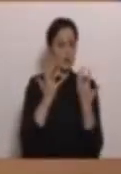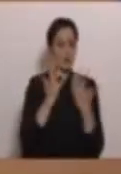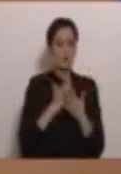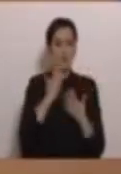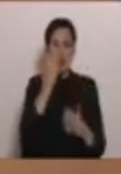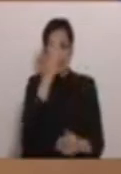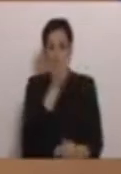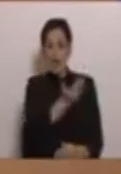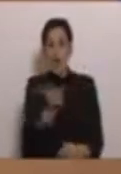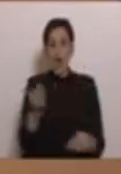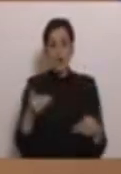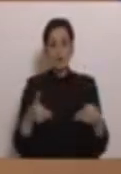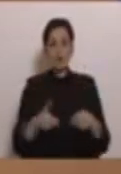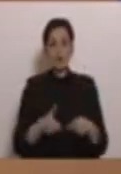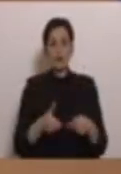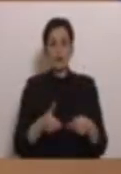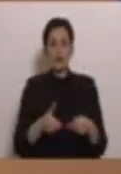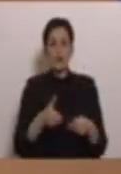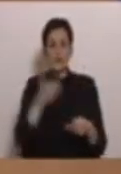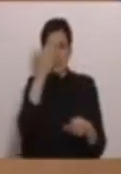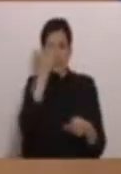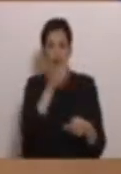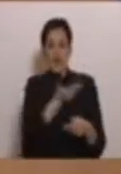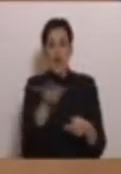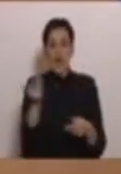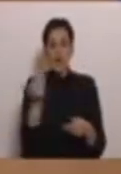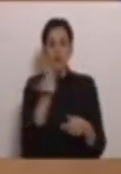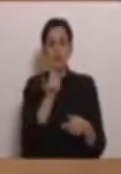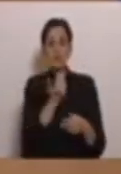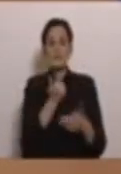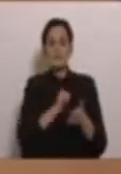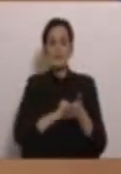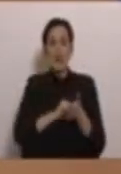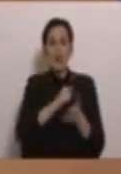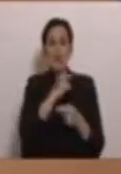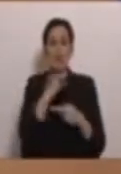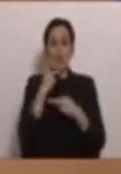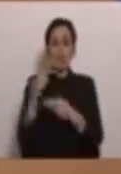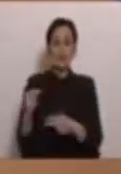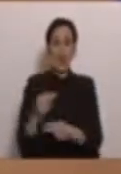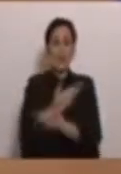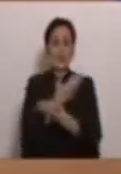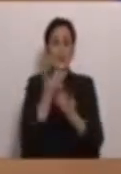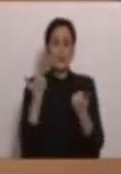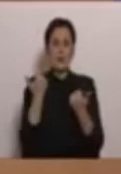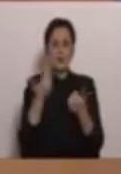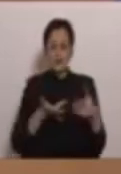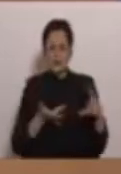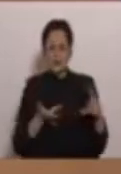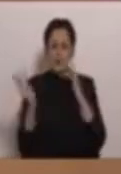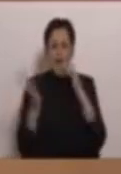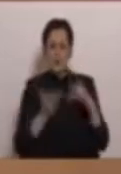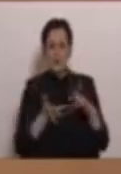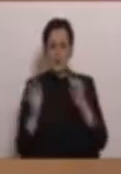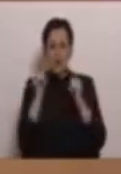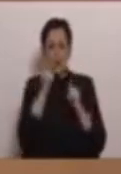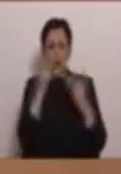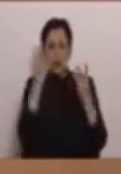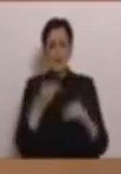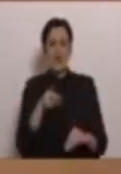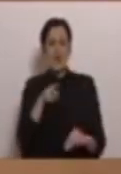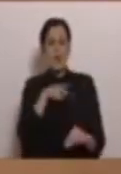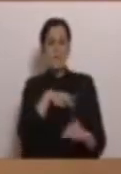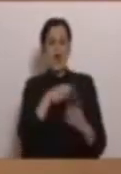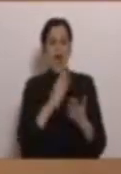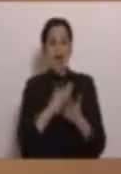ხალხს შია, მეგობრებო. ხალხს იმის გამო, რომ თქვენ არანაირ ყურადღებას არ აქცევთ. ძარცვავენ ყოველ დღე. პარლამენტი არის